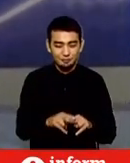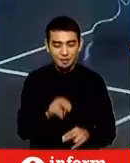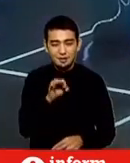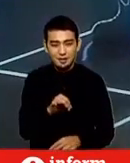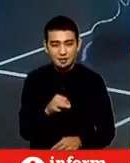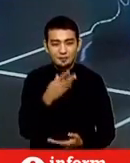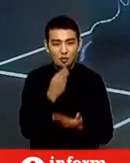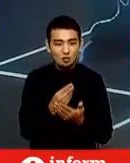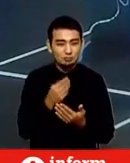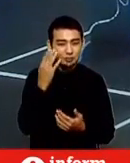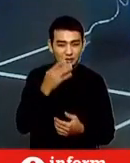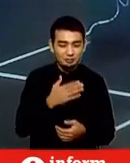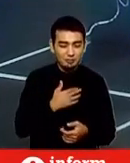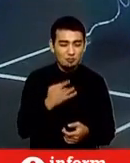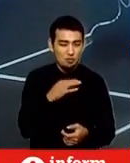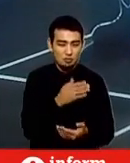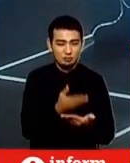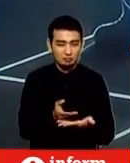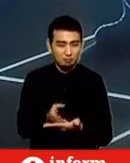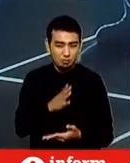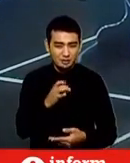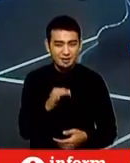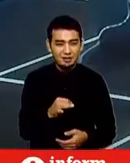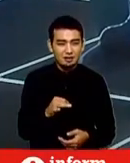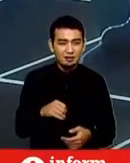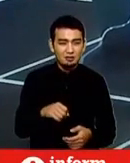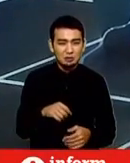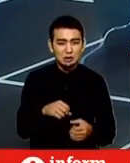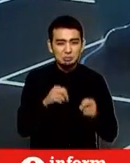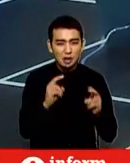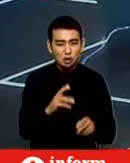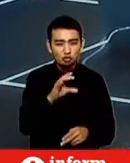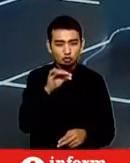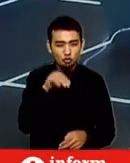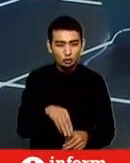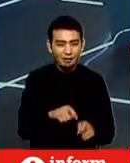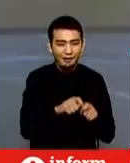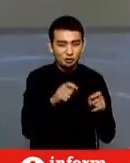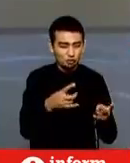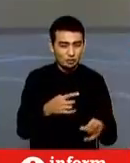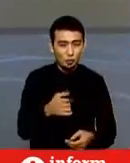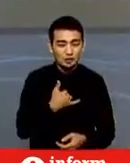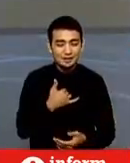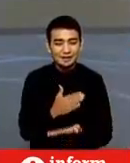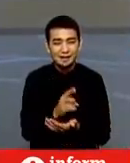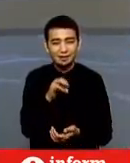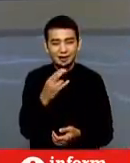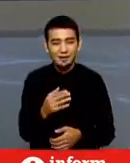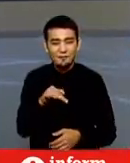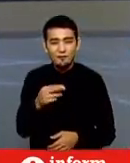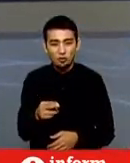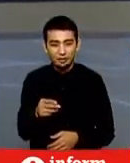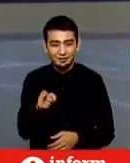мен өзім ұсынысымды айтып жүрім көп жерде, арнайы бір шот ашудың қажеттілігі жоқ. Ол бізде ұлттық қорымыз бар, сол ұлттық қорға аудара берейік.